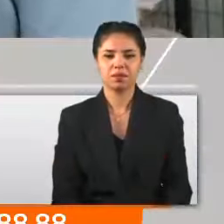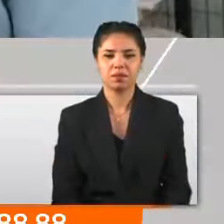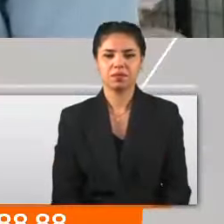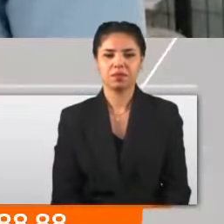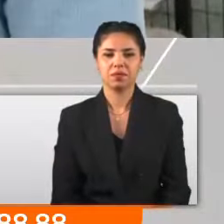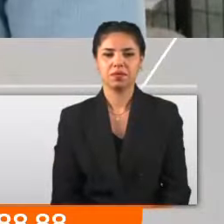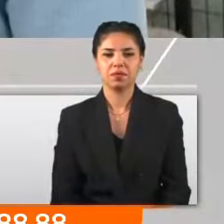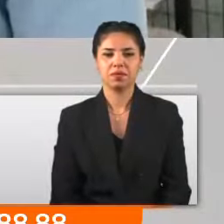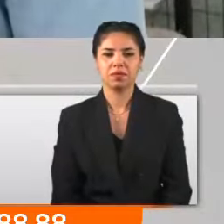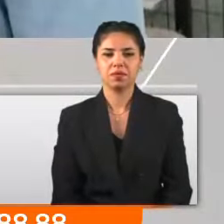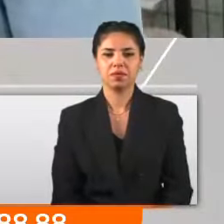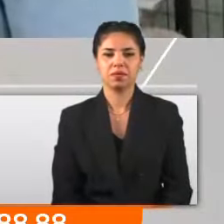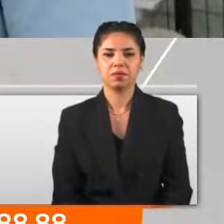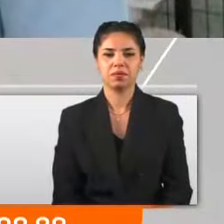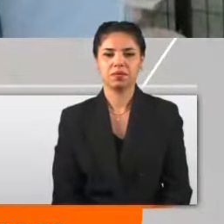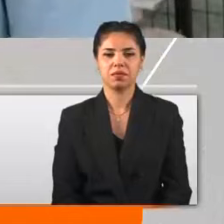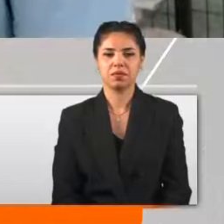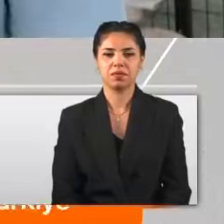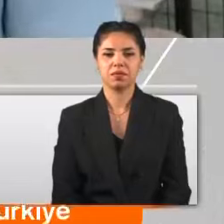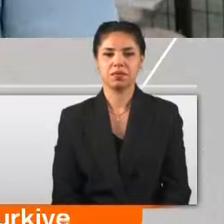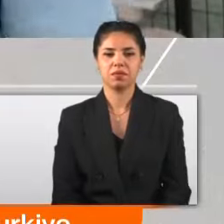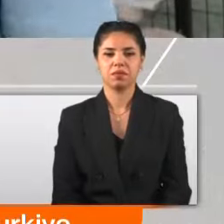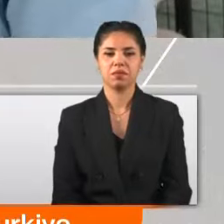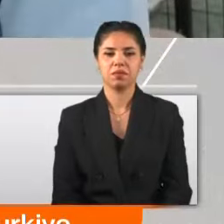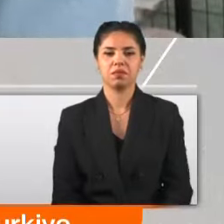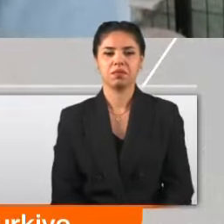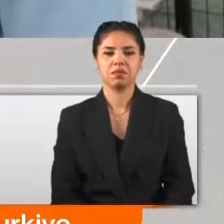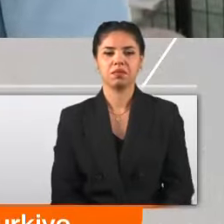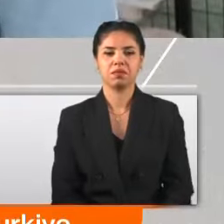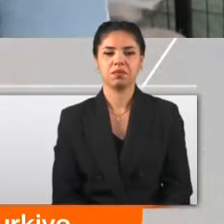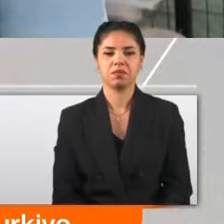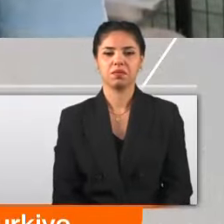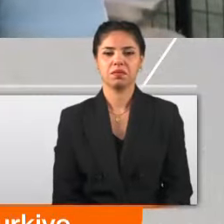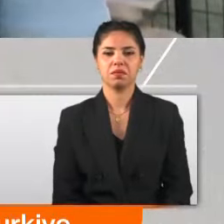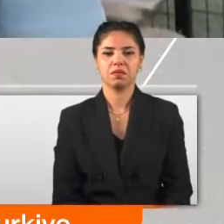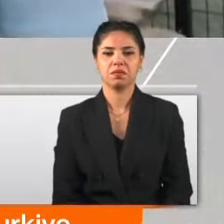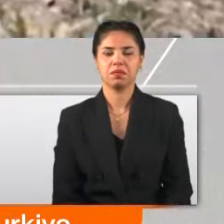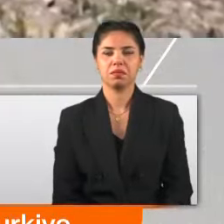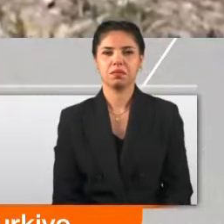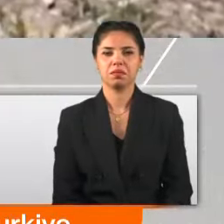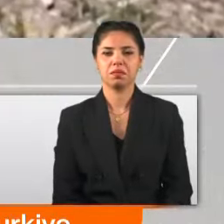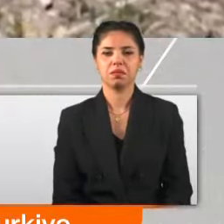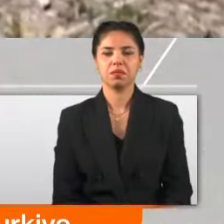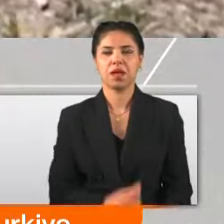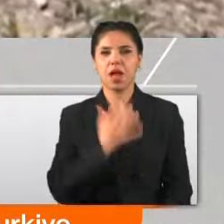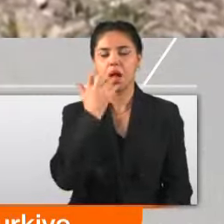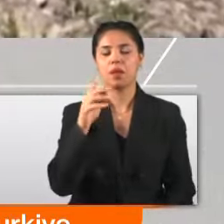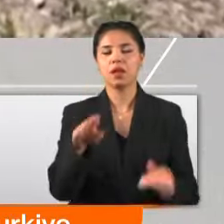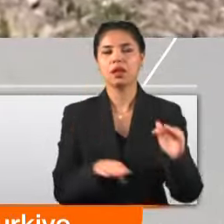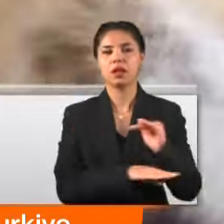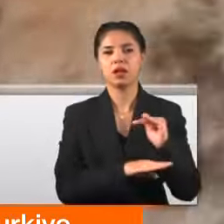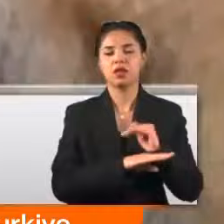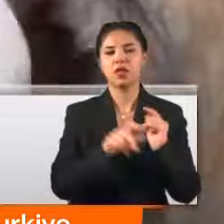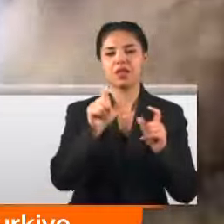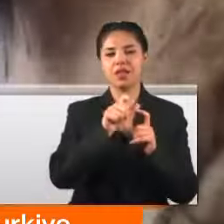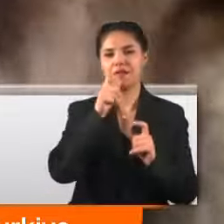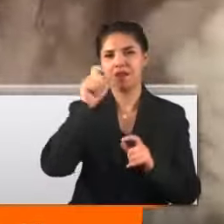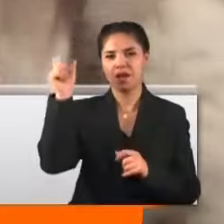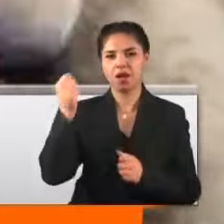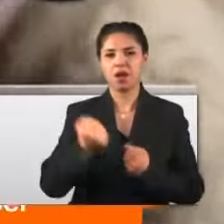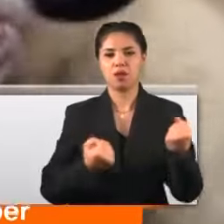Şu an düzeni güzel. Sütünü, etini falan eksik etmiyoruz. Bir keyif yerinde. Hoş duruyor. Amasya'da yaşayan Sefa Uysal,